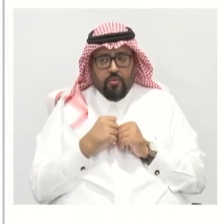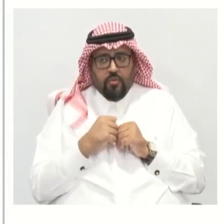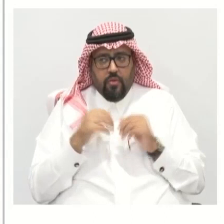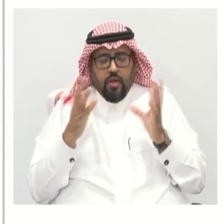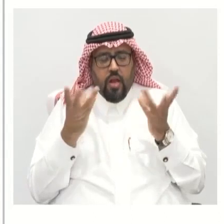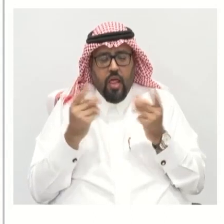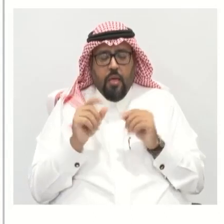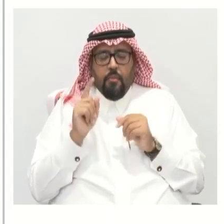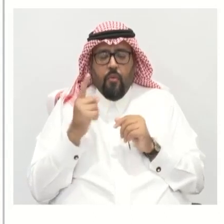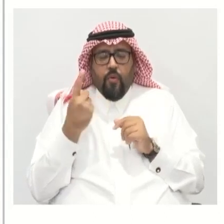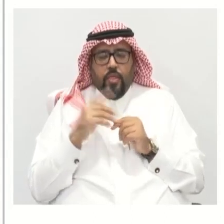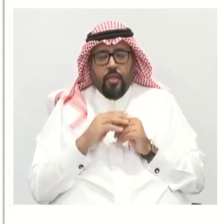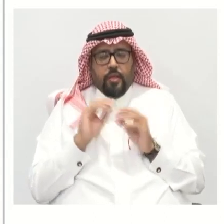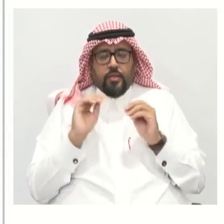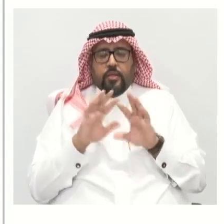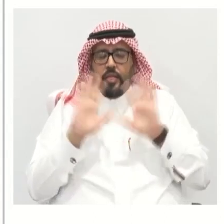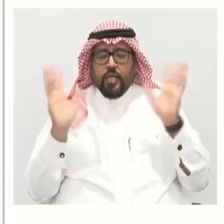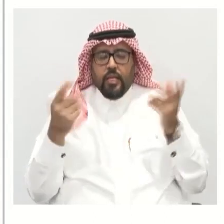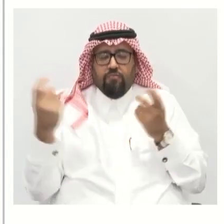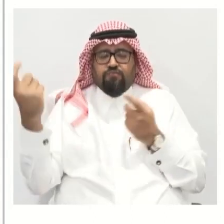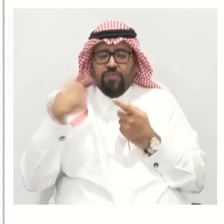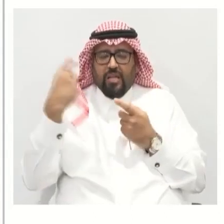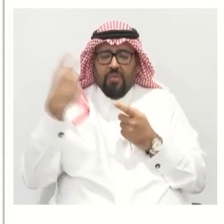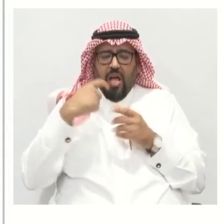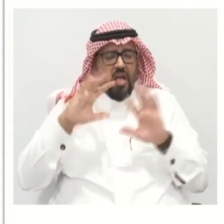الرقم الموحد اذا تعرضت لاي